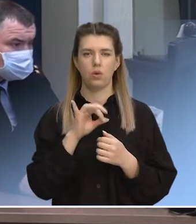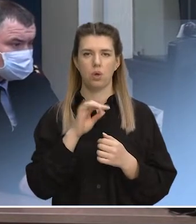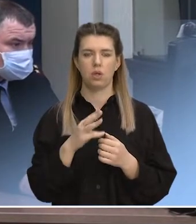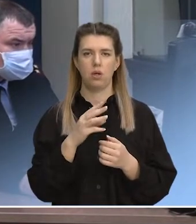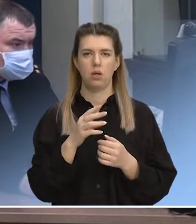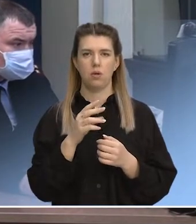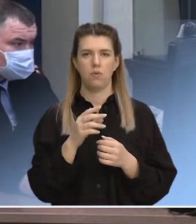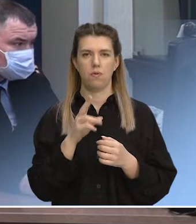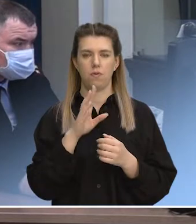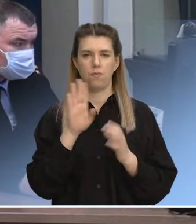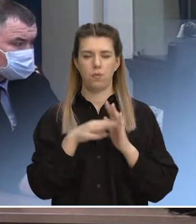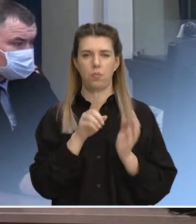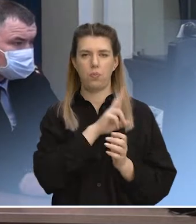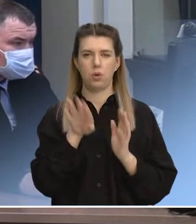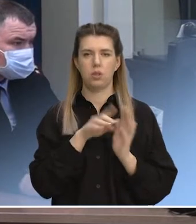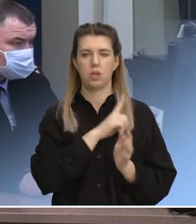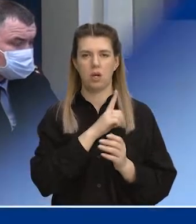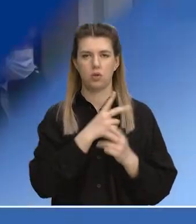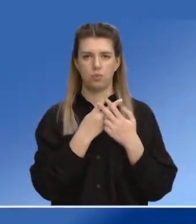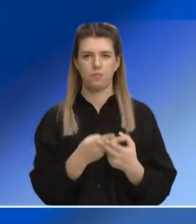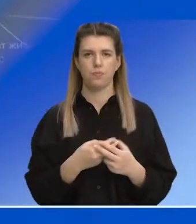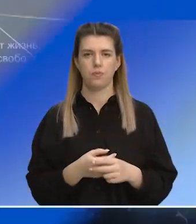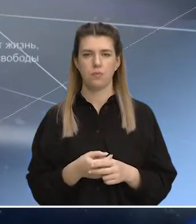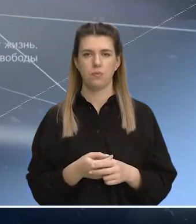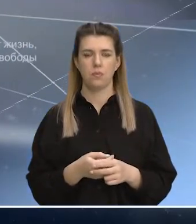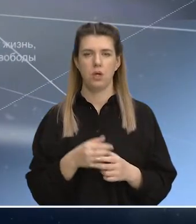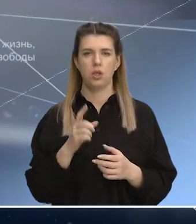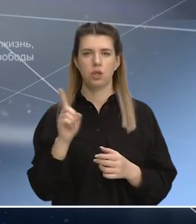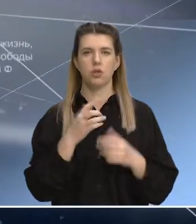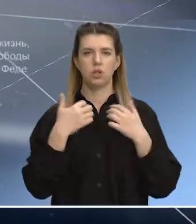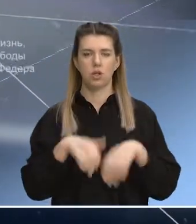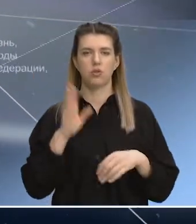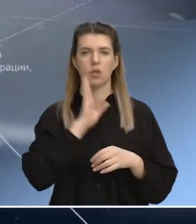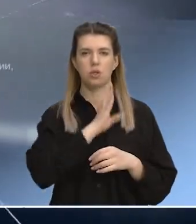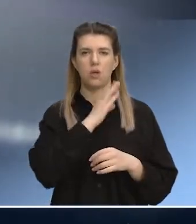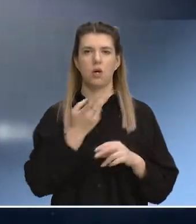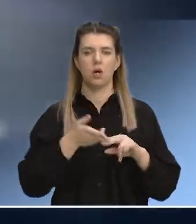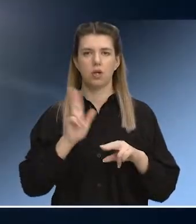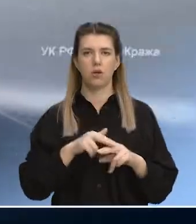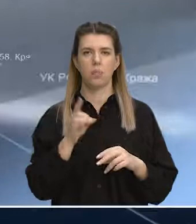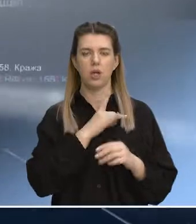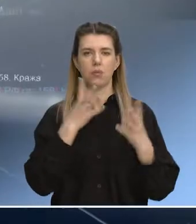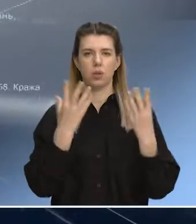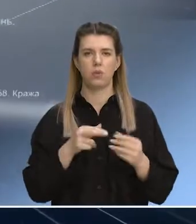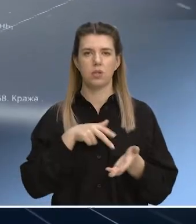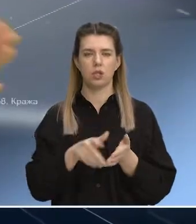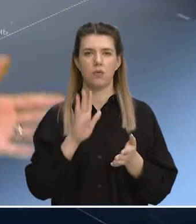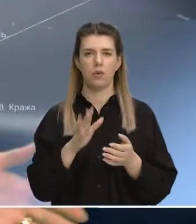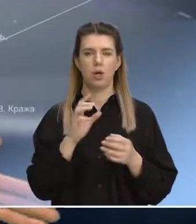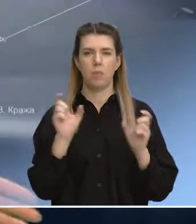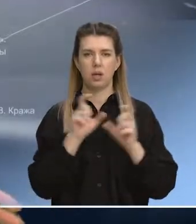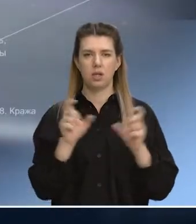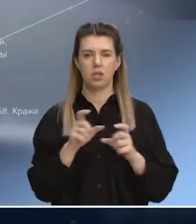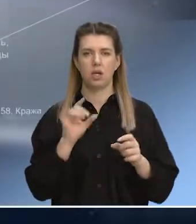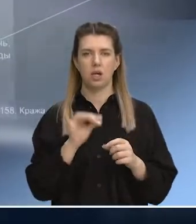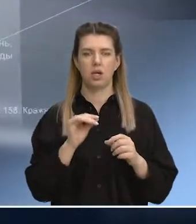Фигурантам избрана мера пресечения в виде заключения под стражу. На что рассчитывала женщина, которая белым днем зашла в